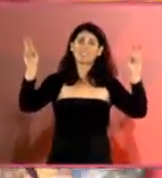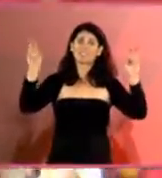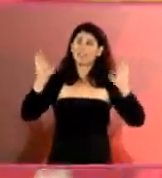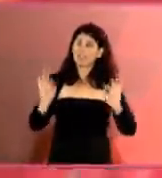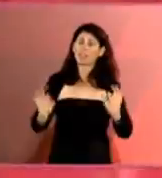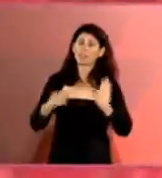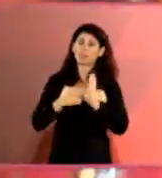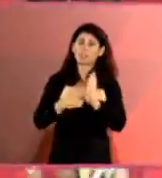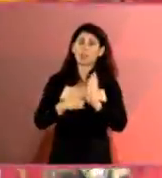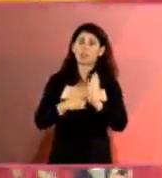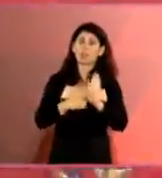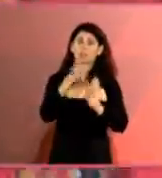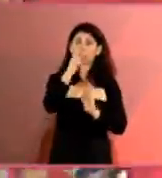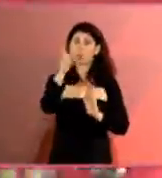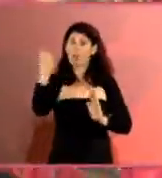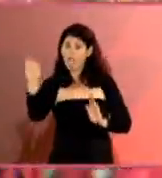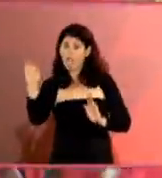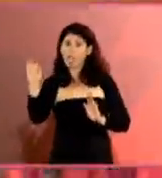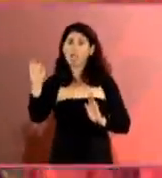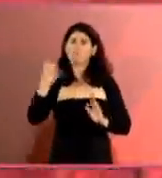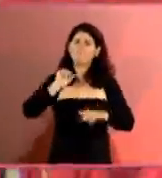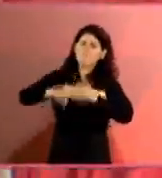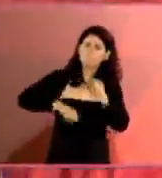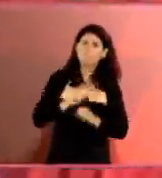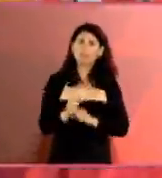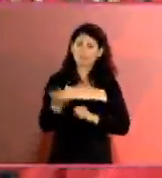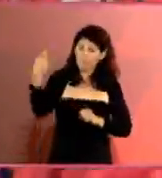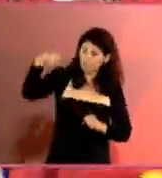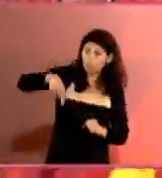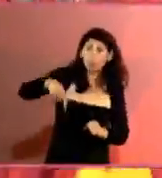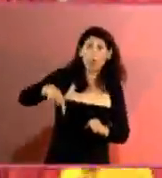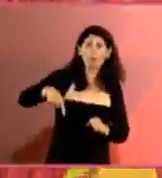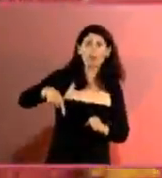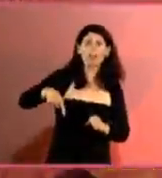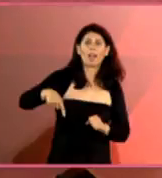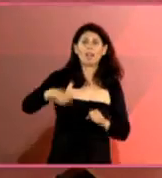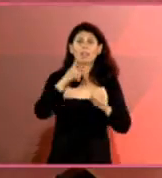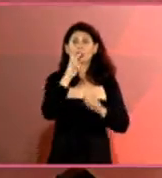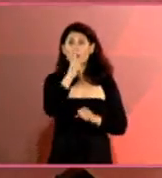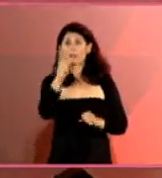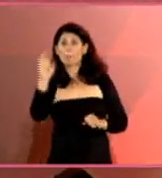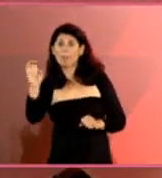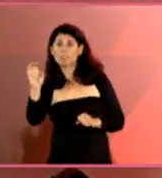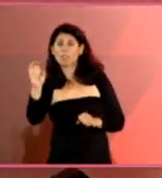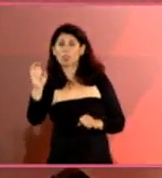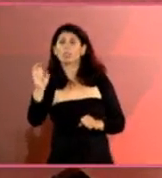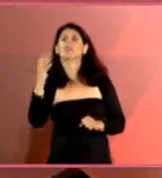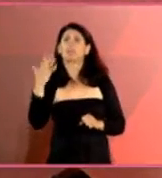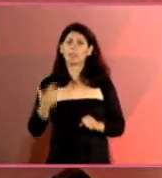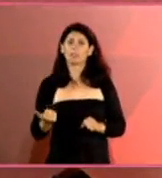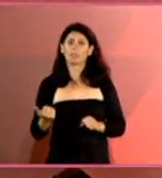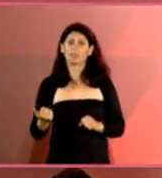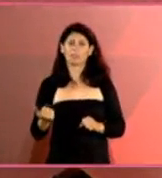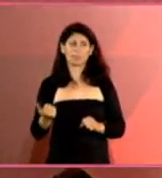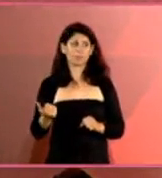αντανακλά ότι το ΚΚΕ παλεύει και για το τώρα. Το ΚΚΕ είναι